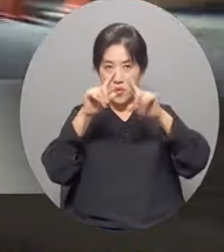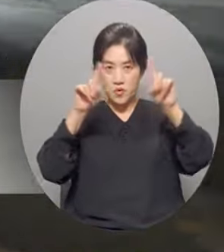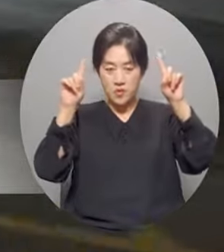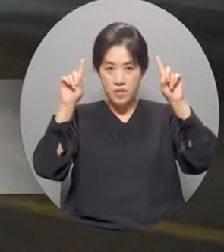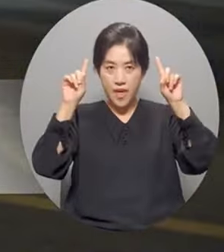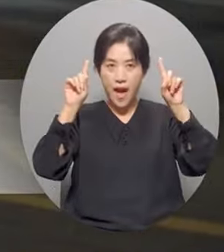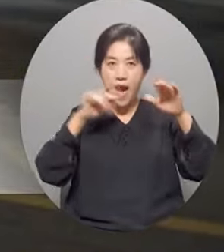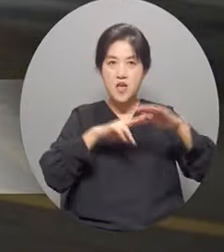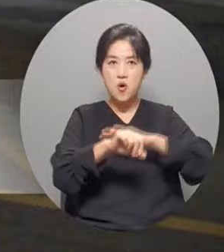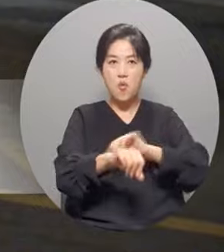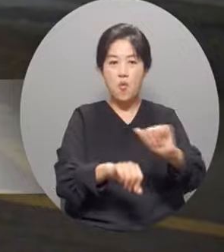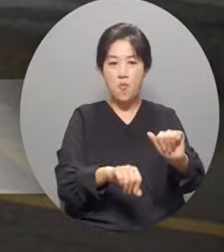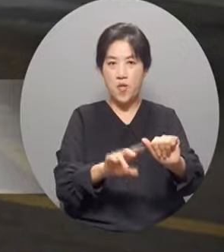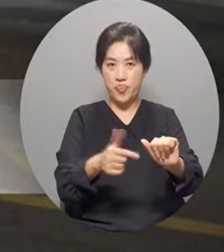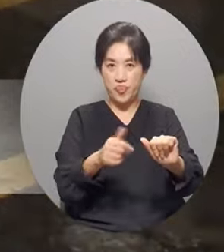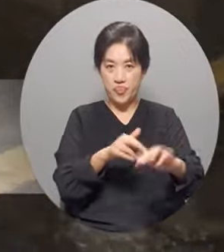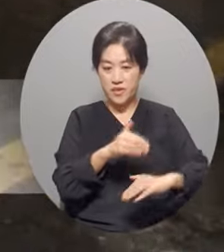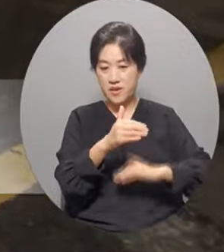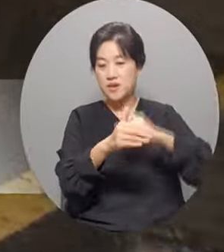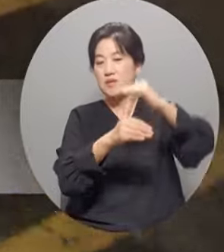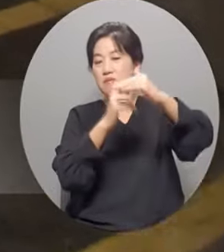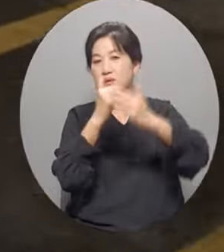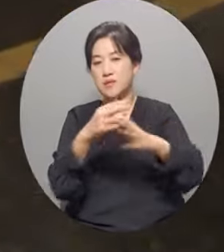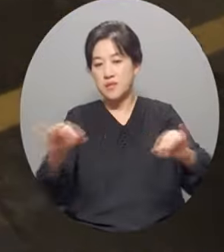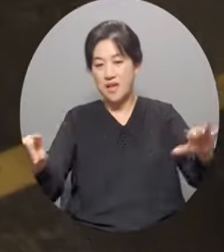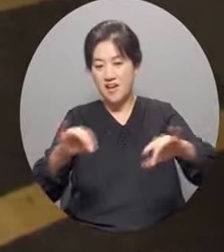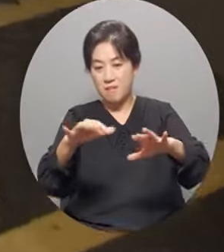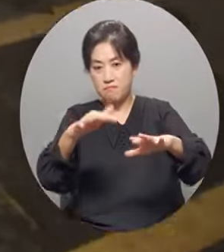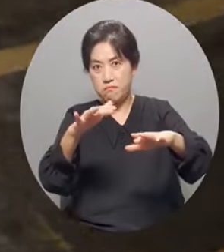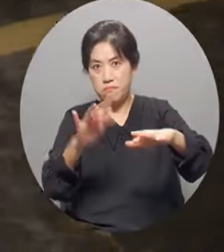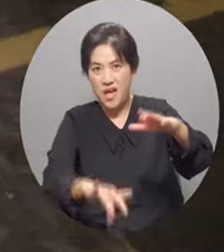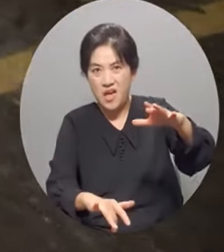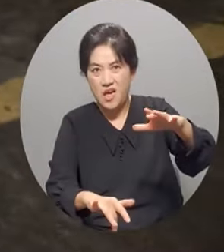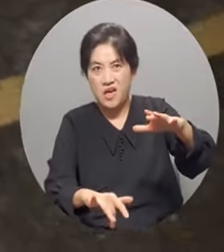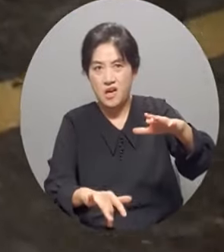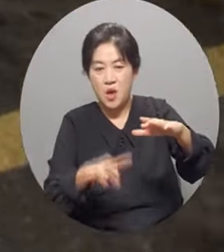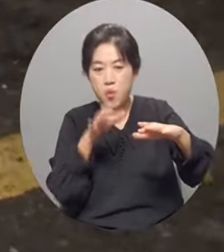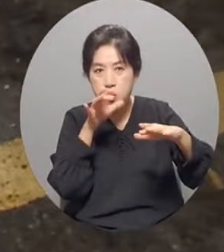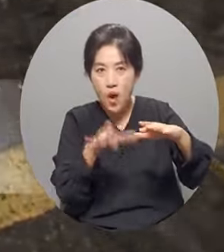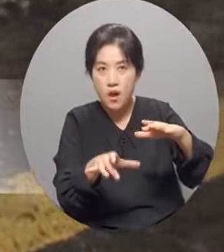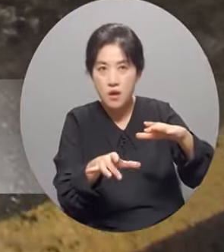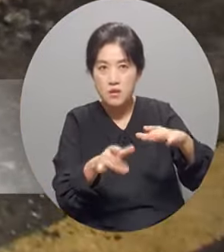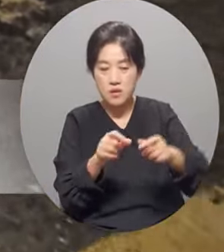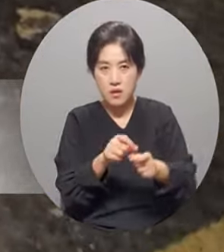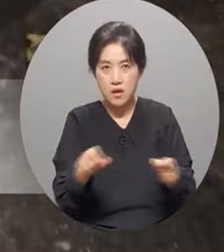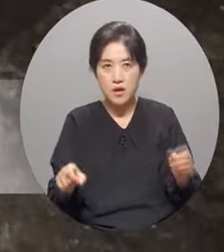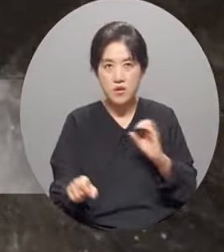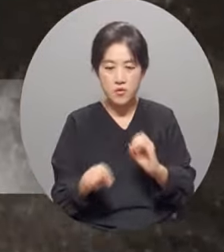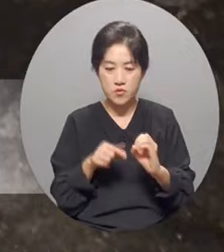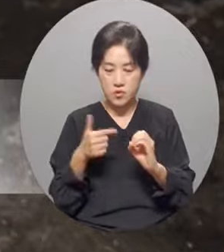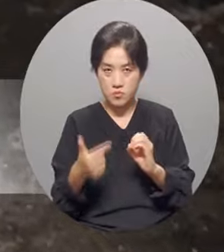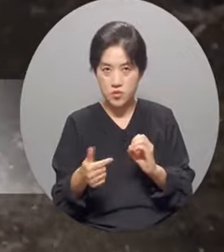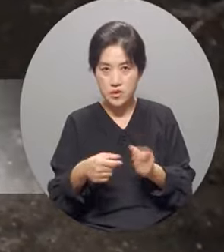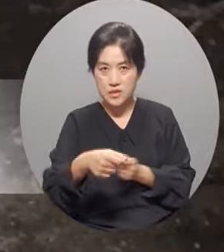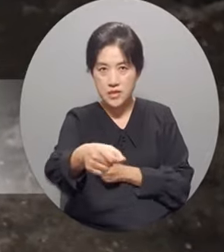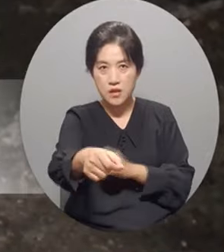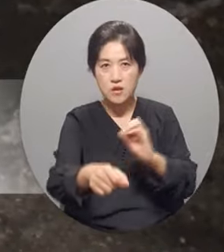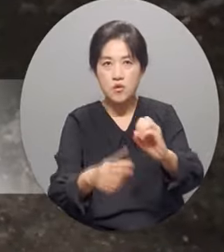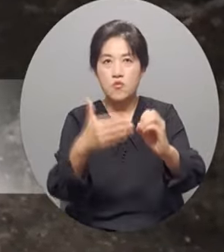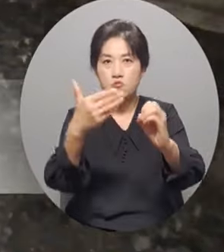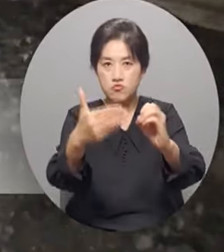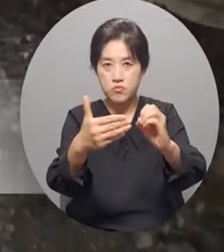앞에서 땅꺼짐 현상 이른바 싱크홀이 나타났습니다 구멍은 가로 약 0.6m 새로